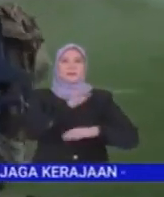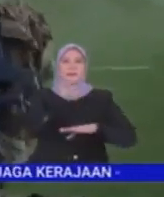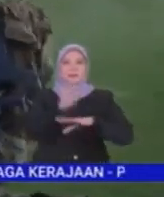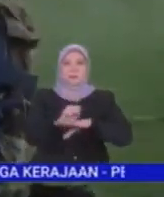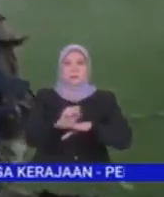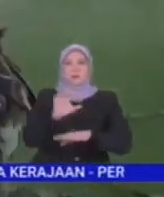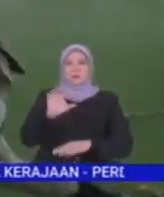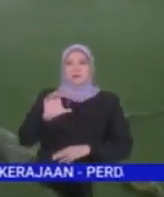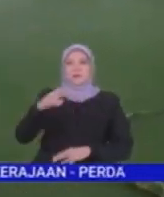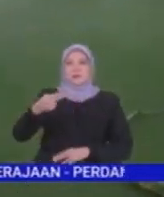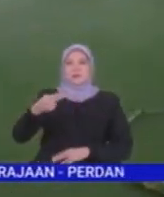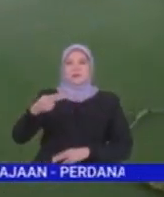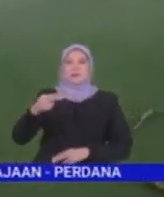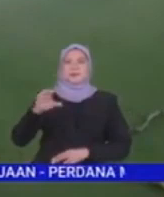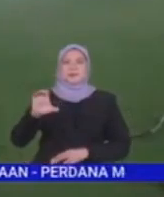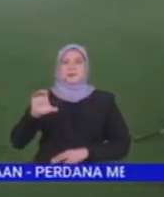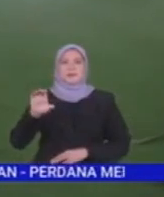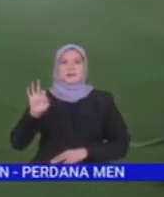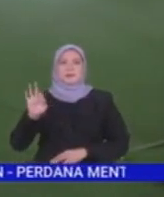sihage